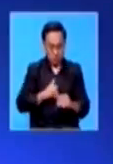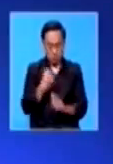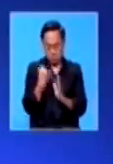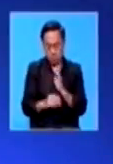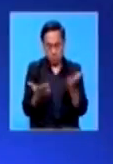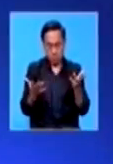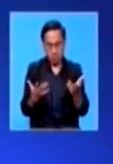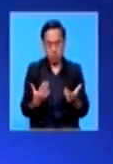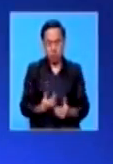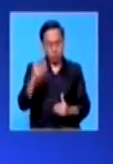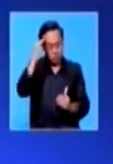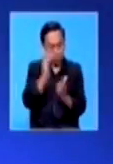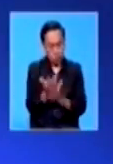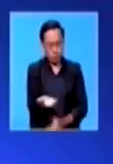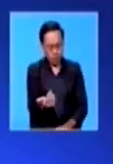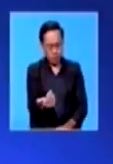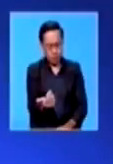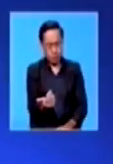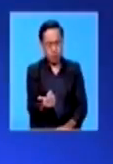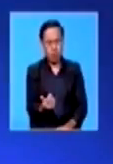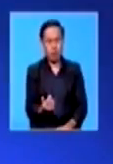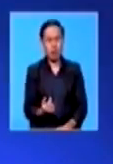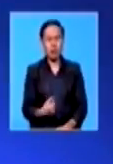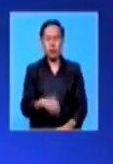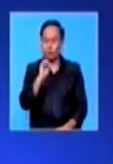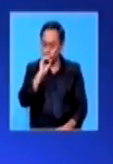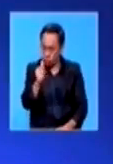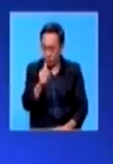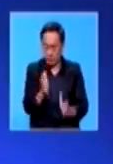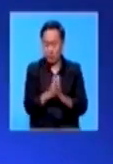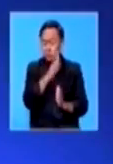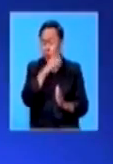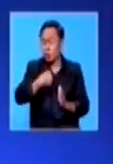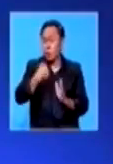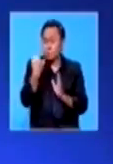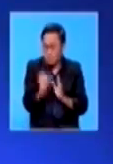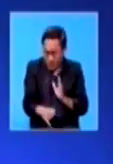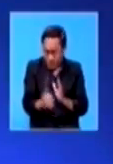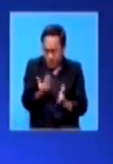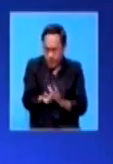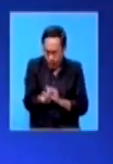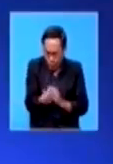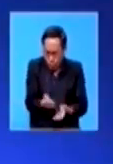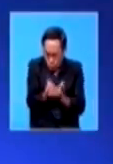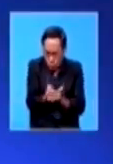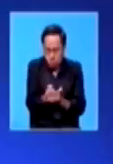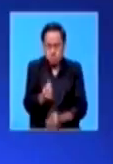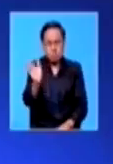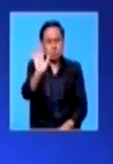าทำตามกฎหมายแล้วทำผิดกฎหมายอันนี้ท่านต้องพิจารณาตัวเองนะว่าท่านจะทำยังไงท่าน